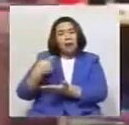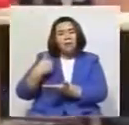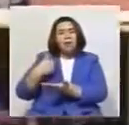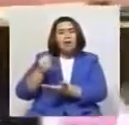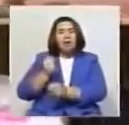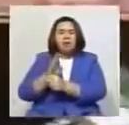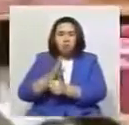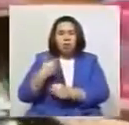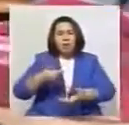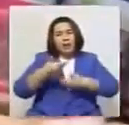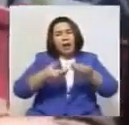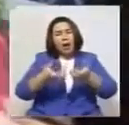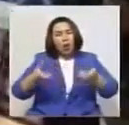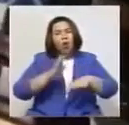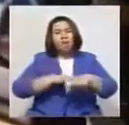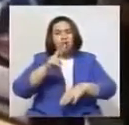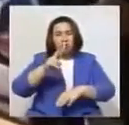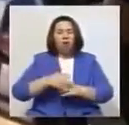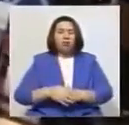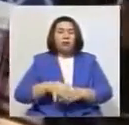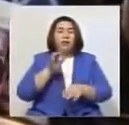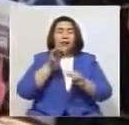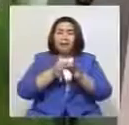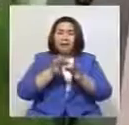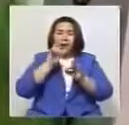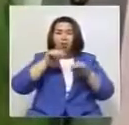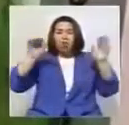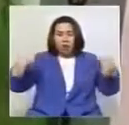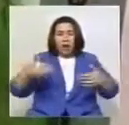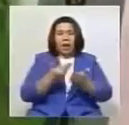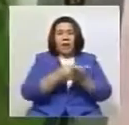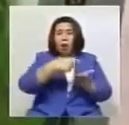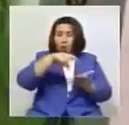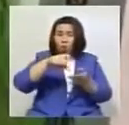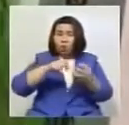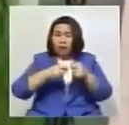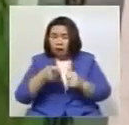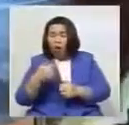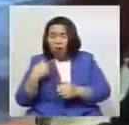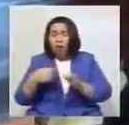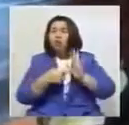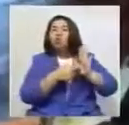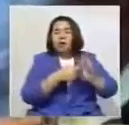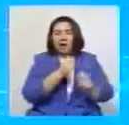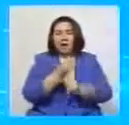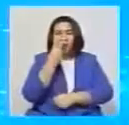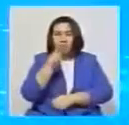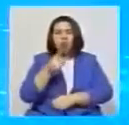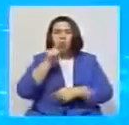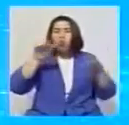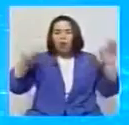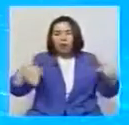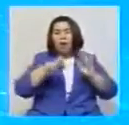จำหน่ายสินค้ามือสองบูธธนาคารกรุงไทยแสดงกระบวนการโอนเงินให้ผู้ประสบปัญหาทางสังคมผ่านระบบกรุงไท